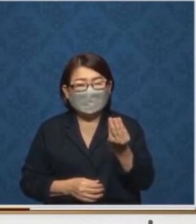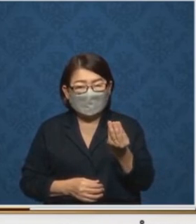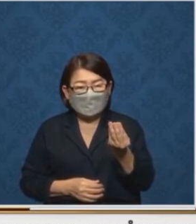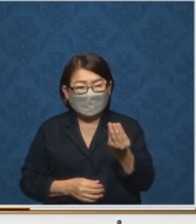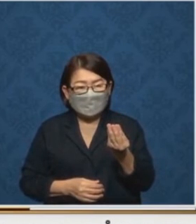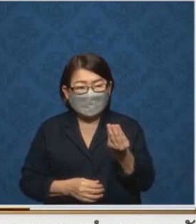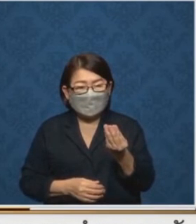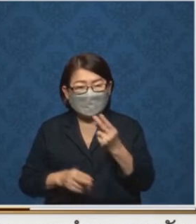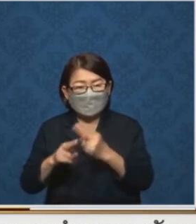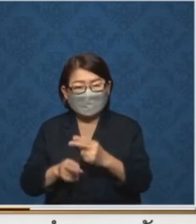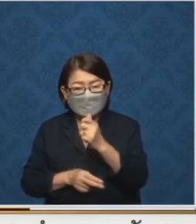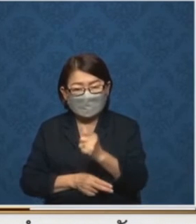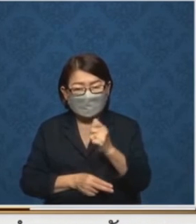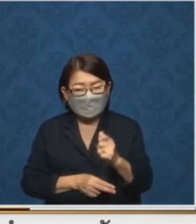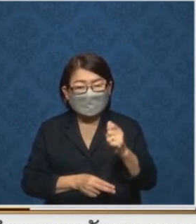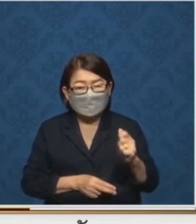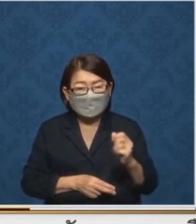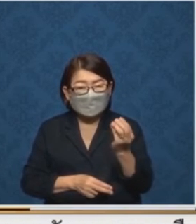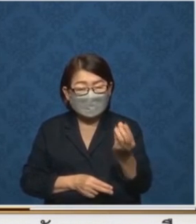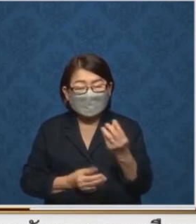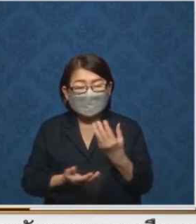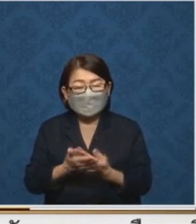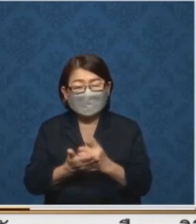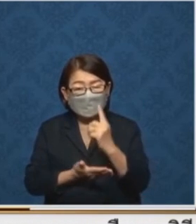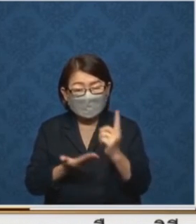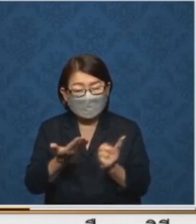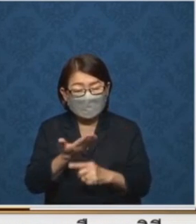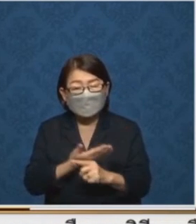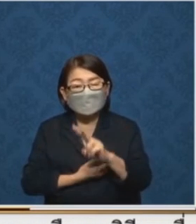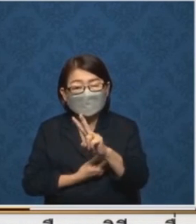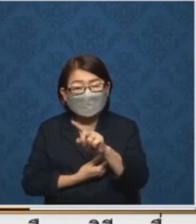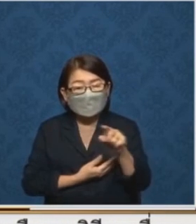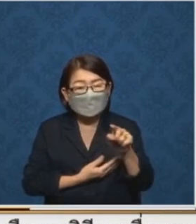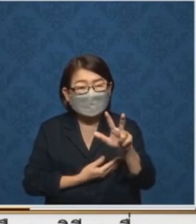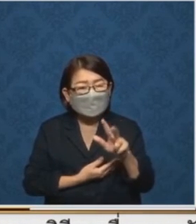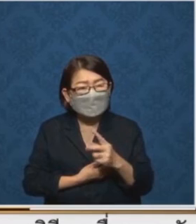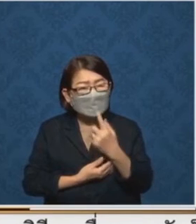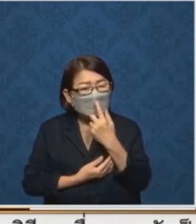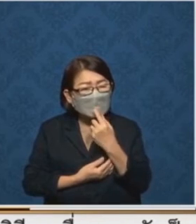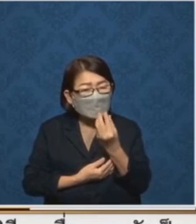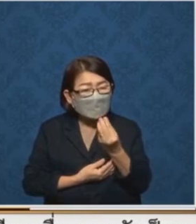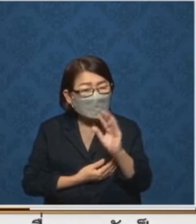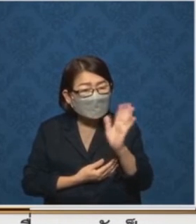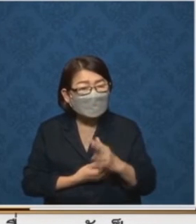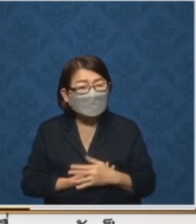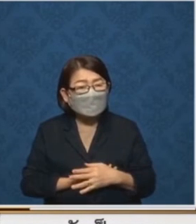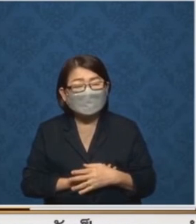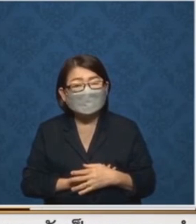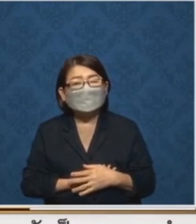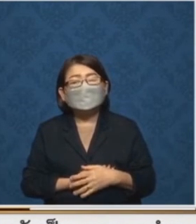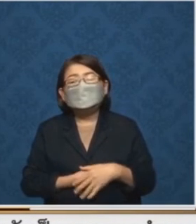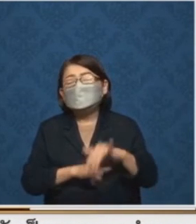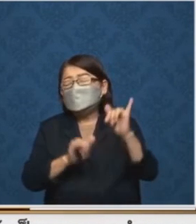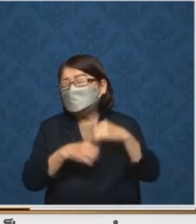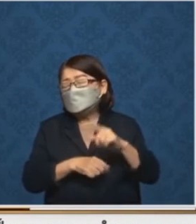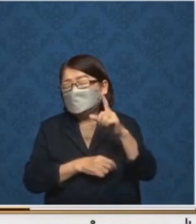ตัวจากโวิดนับตั้งแต่ตอนนี้ไปอีก 6 ปีปีนี้ 2,564 นั่นแปลว่า